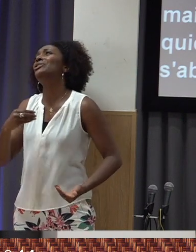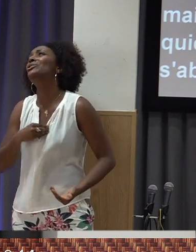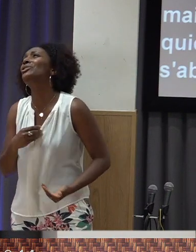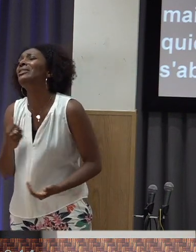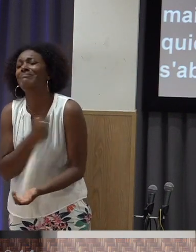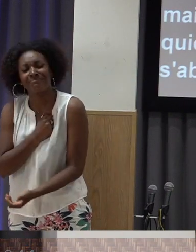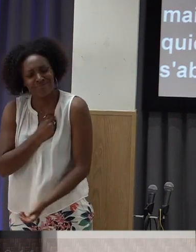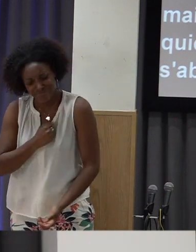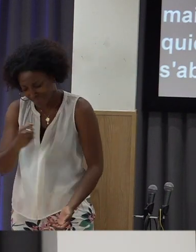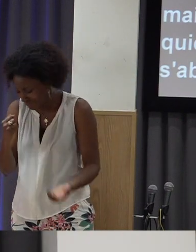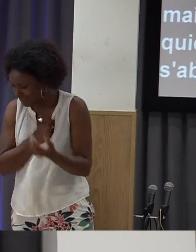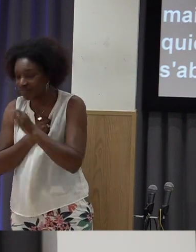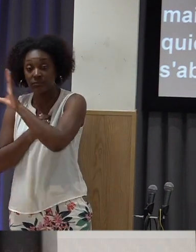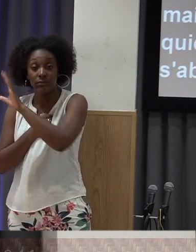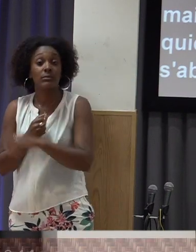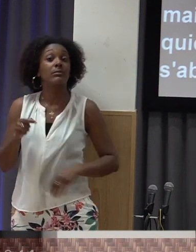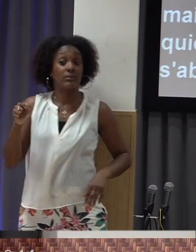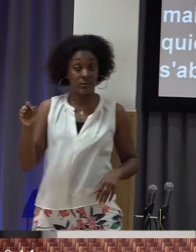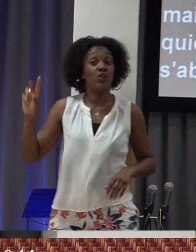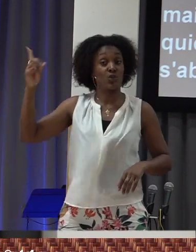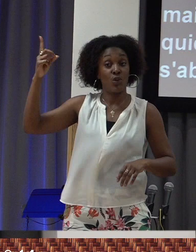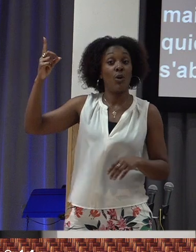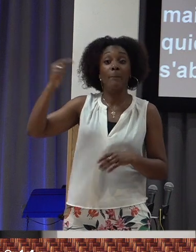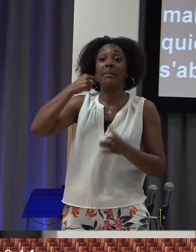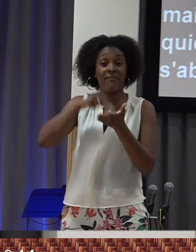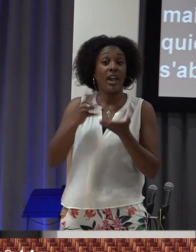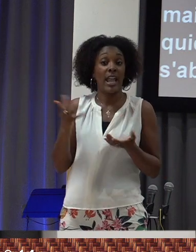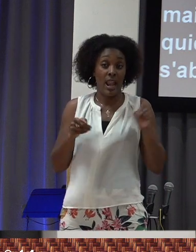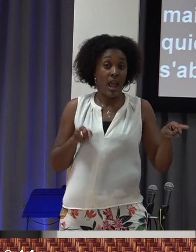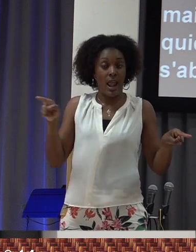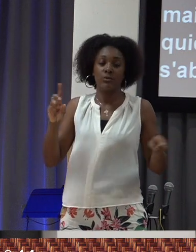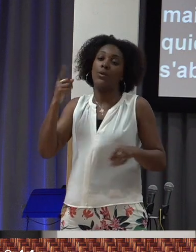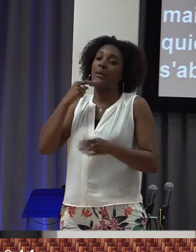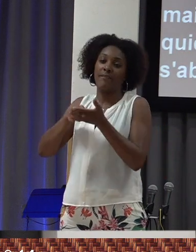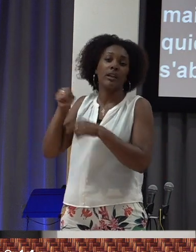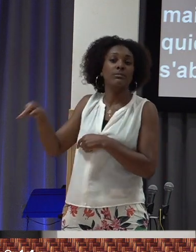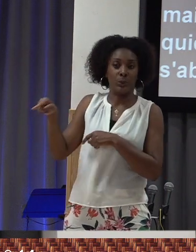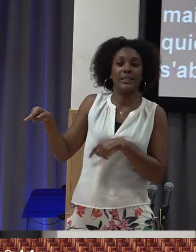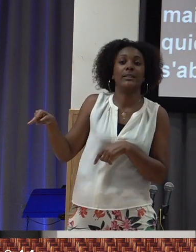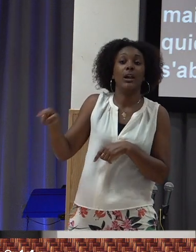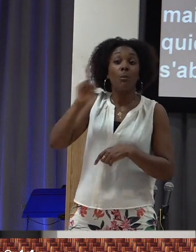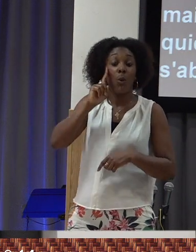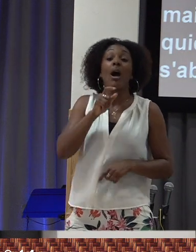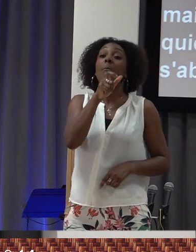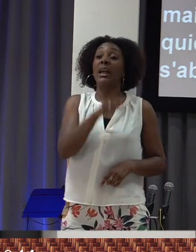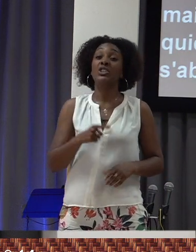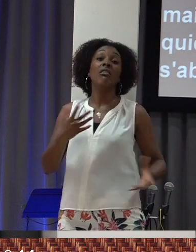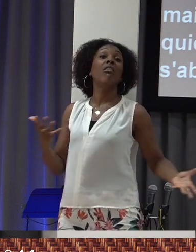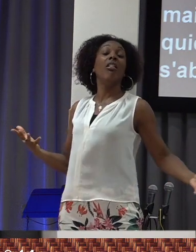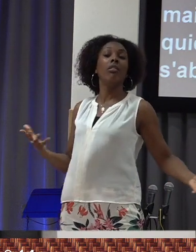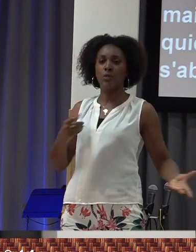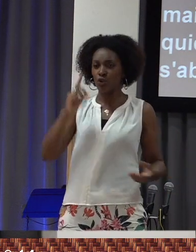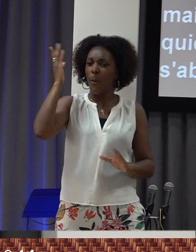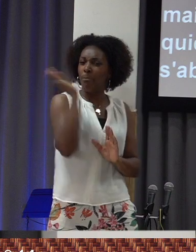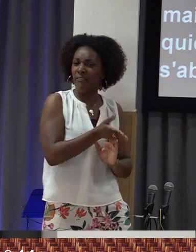dis, celui-ci descendit dans sa maison justifié plutôt que l'autre, car quiconque s'élève sera abaissé,